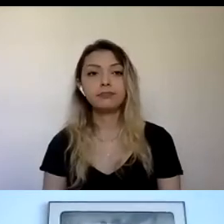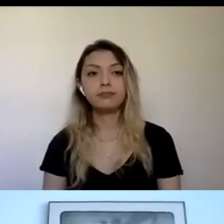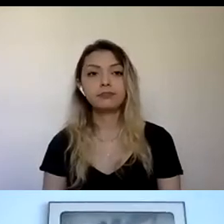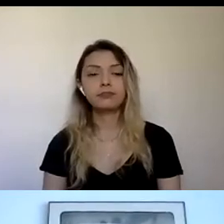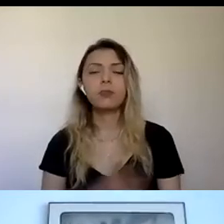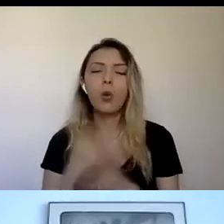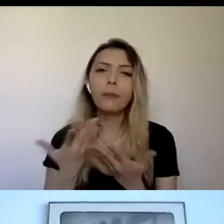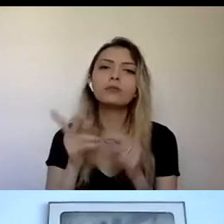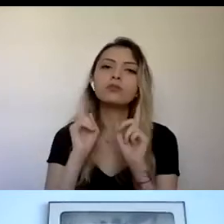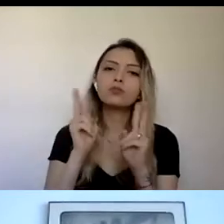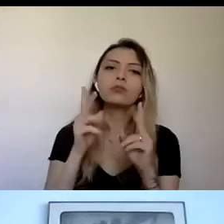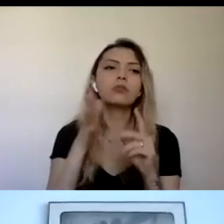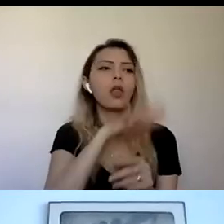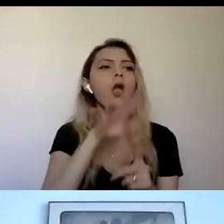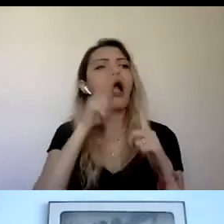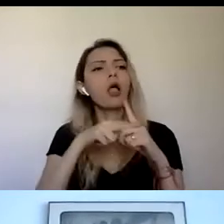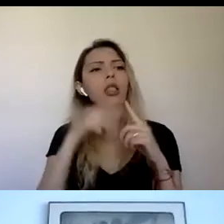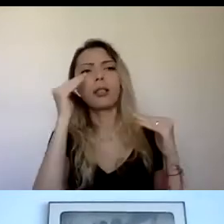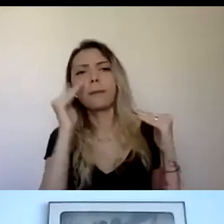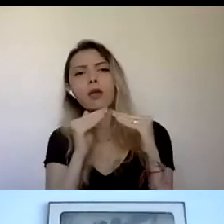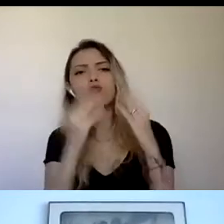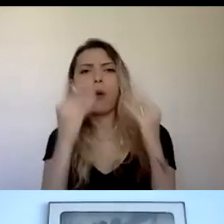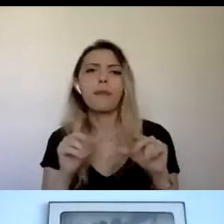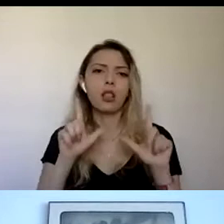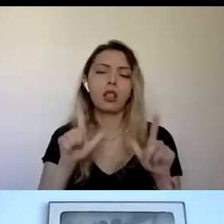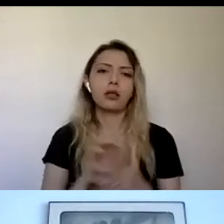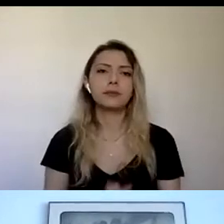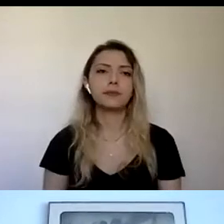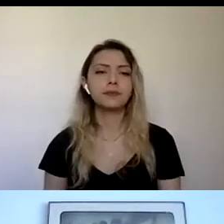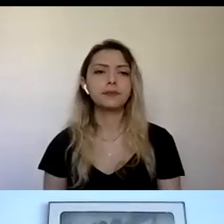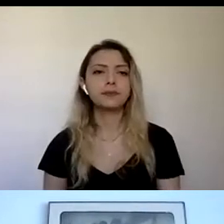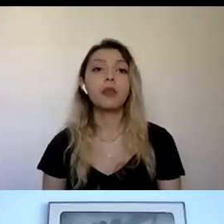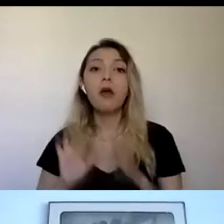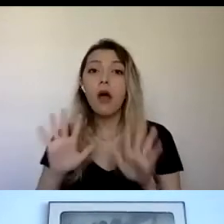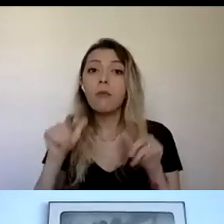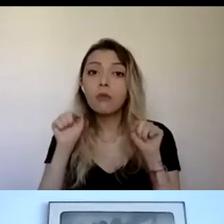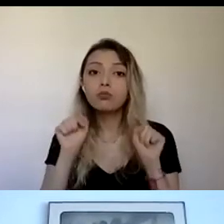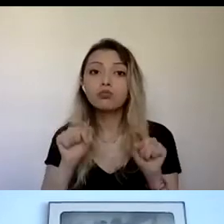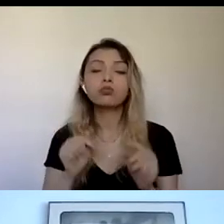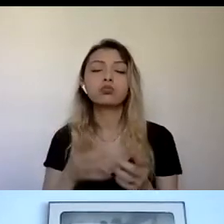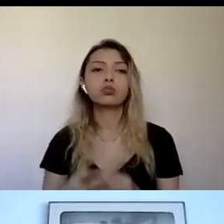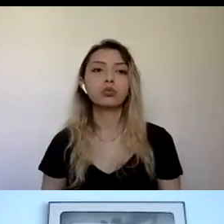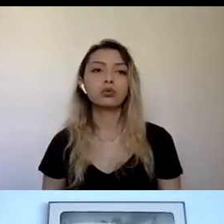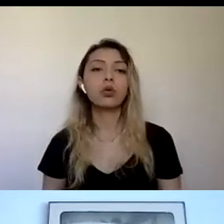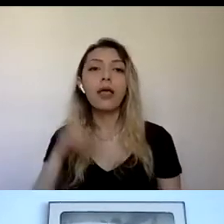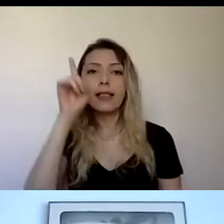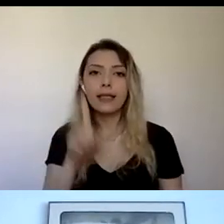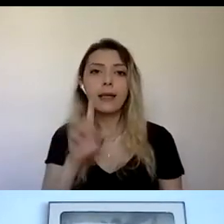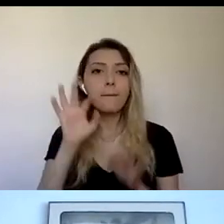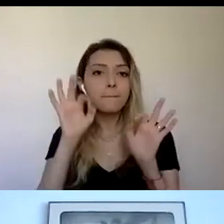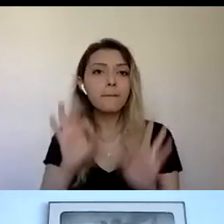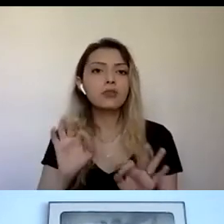Olabildiğince katılımcı bir şekilde oluşturulması gerekliliği. Ancak bunu aslında ilk başta belki